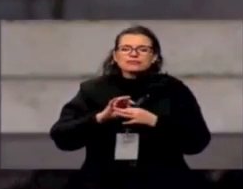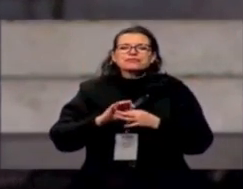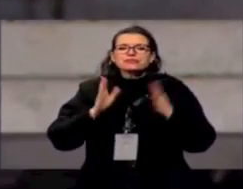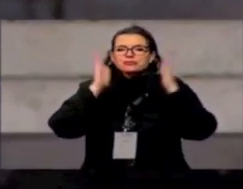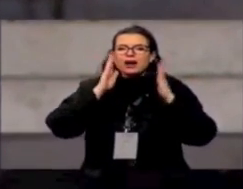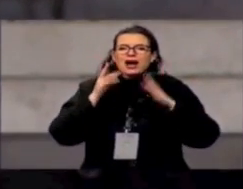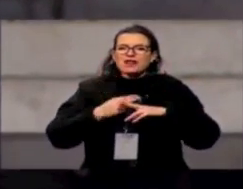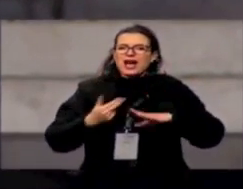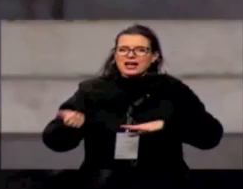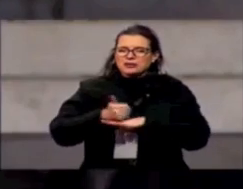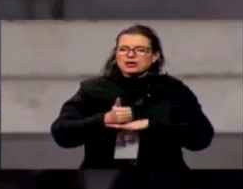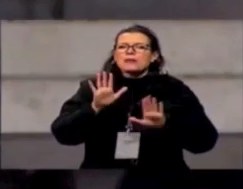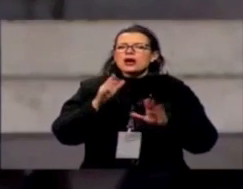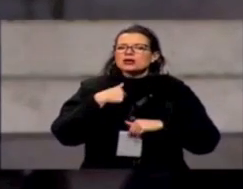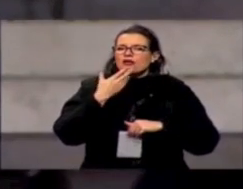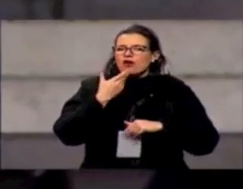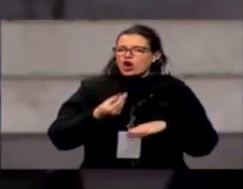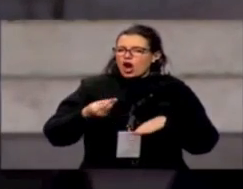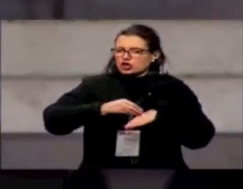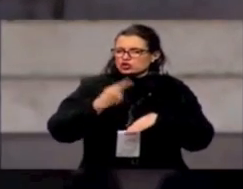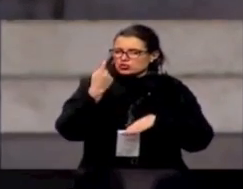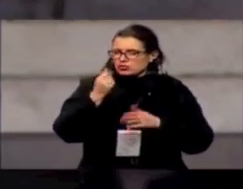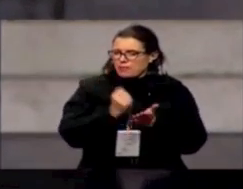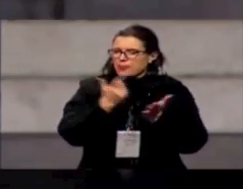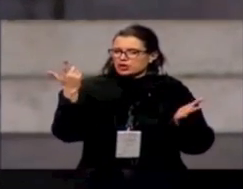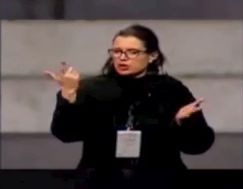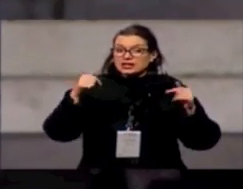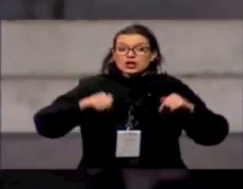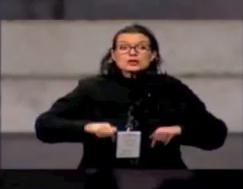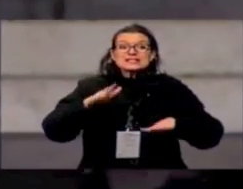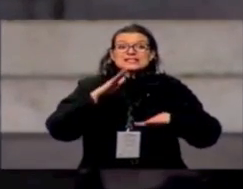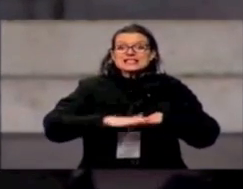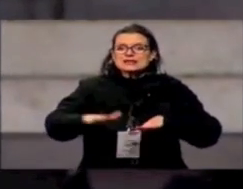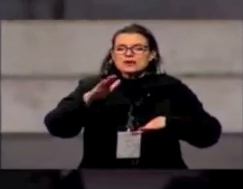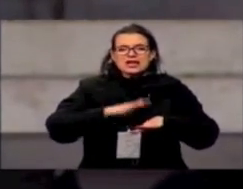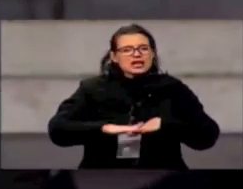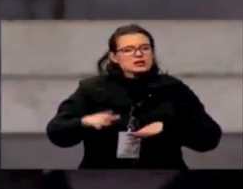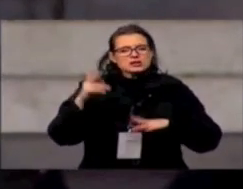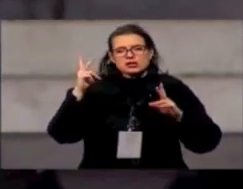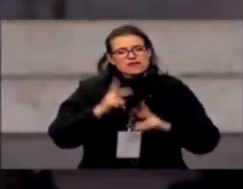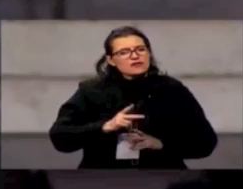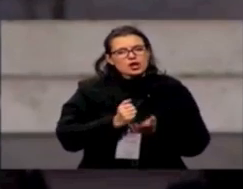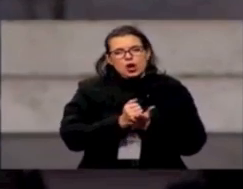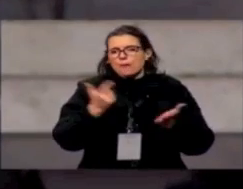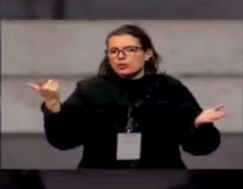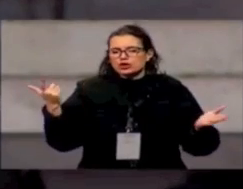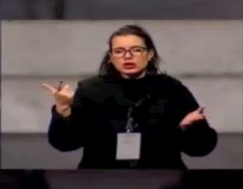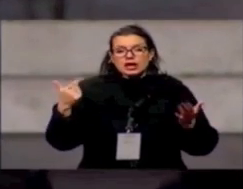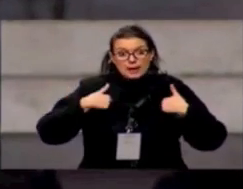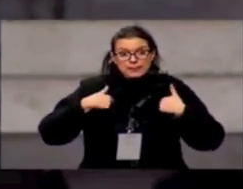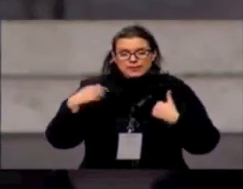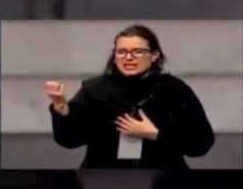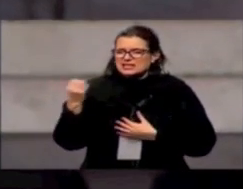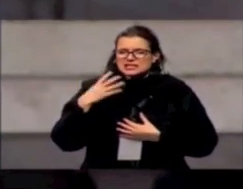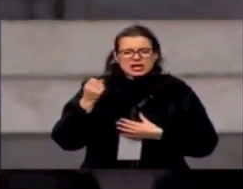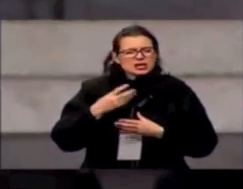sembra più importante perché questa esperienza è molto profonda e mi sta insegnando tante